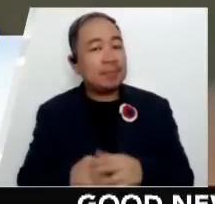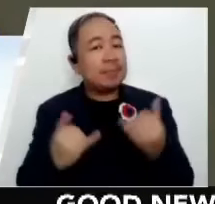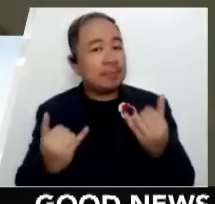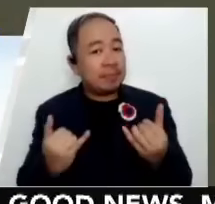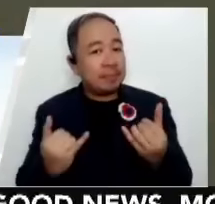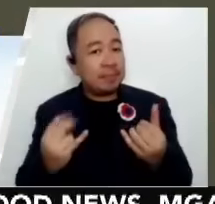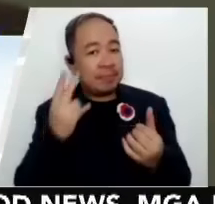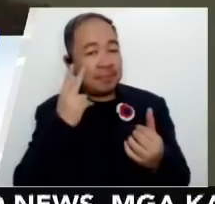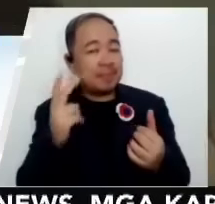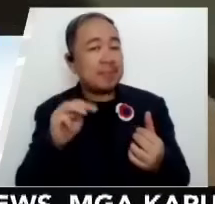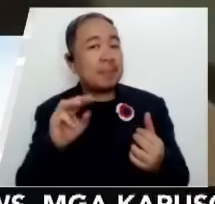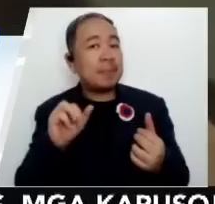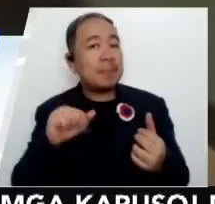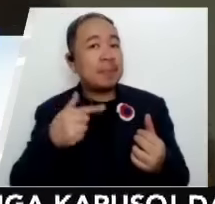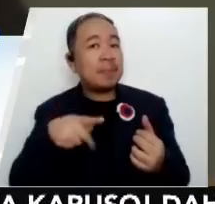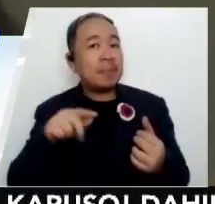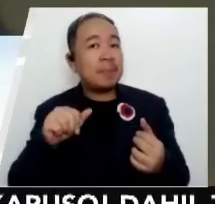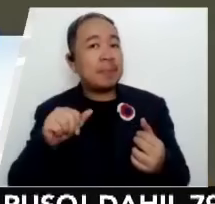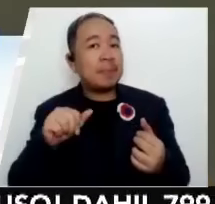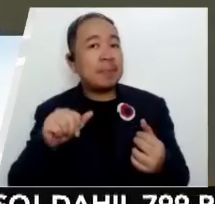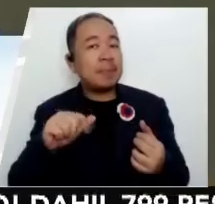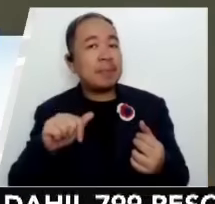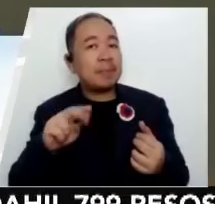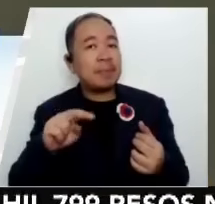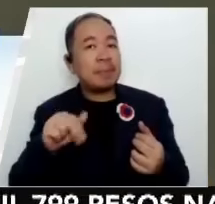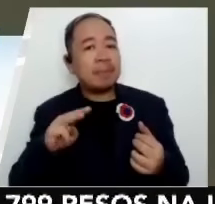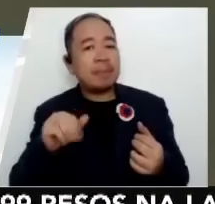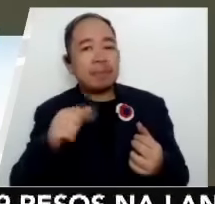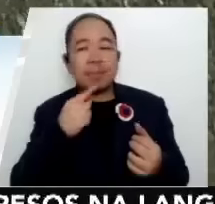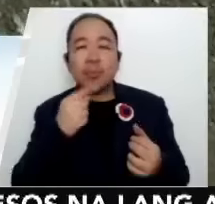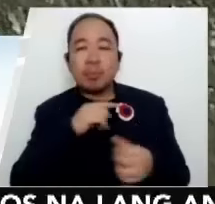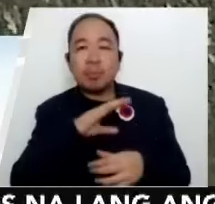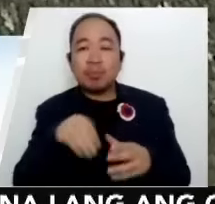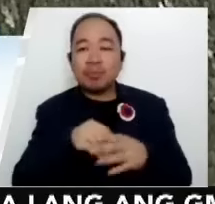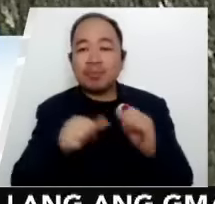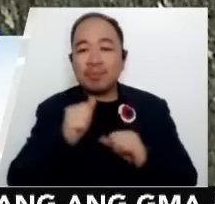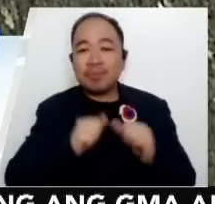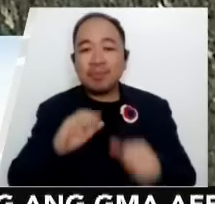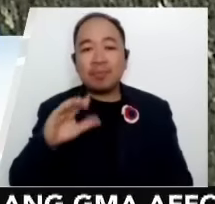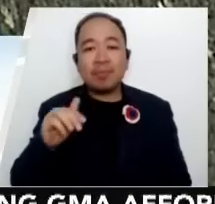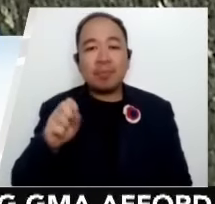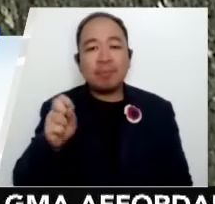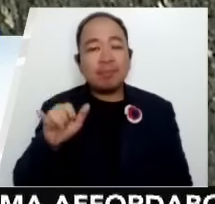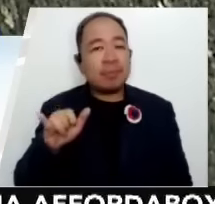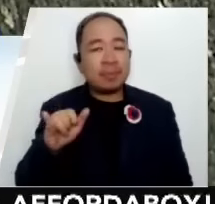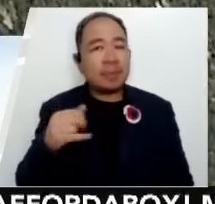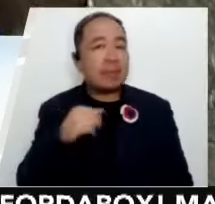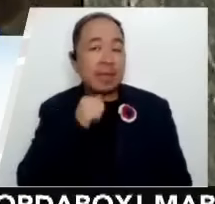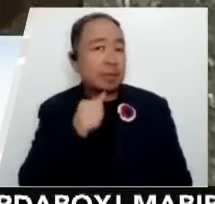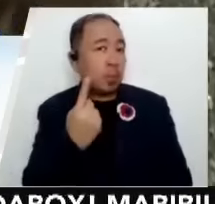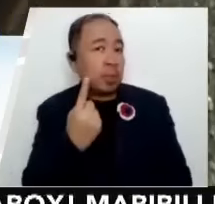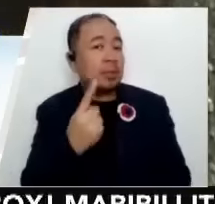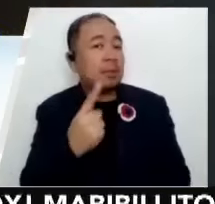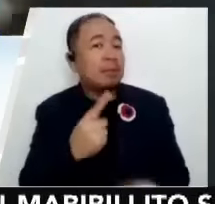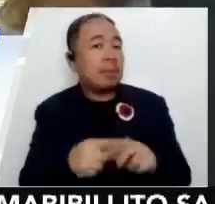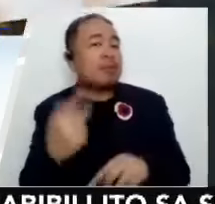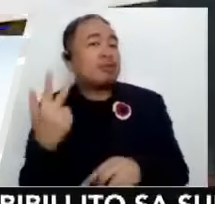Magpakailanman this Saturday. Bibidirehan si Cassie Legazpi na magkakaroon ng di lang isa, kundi tatlong ama.